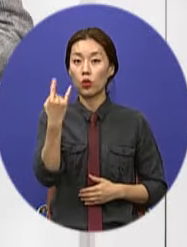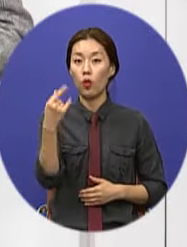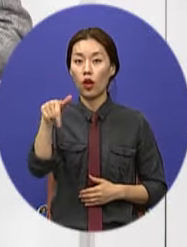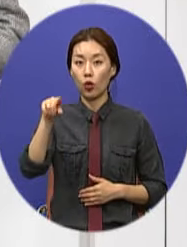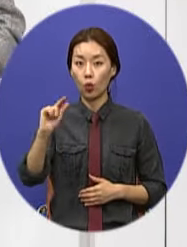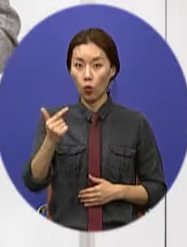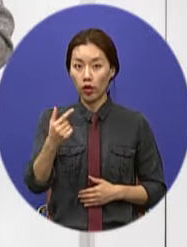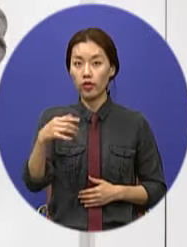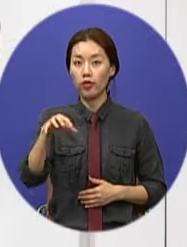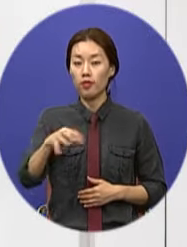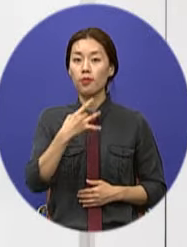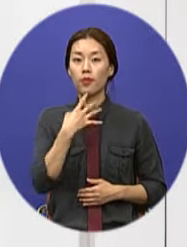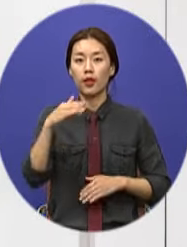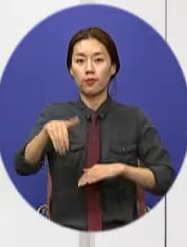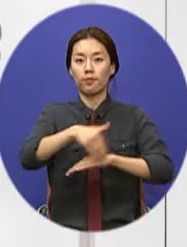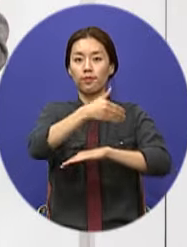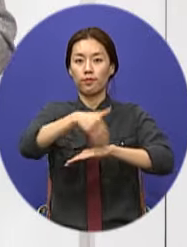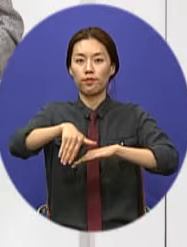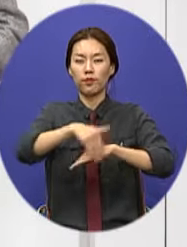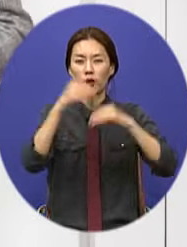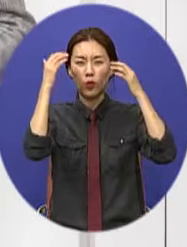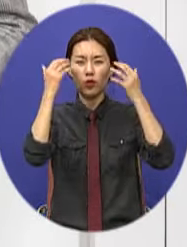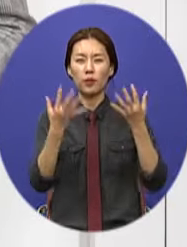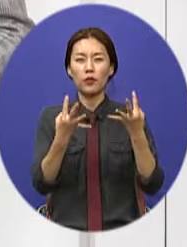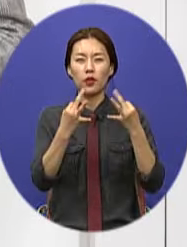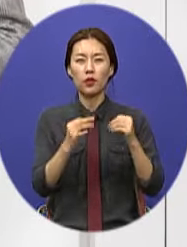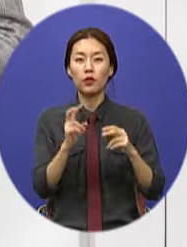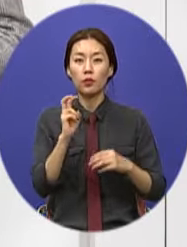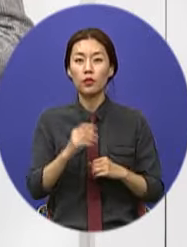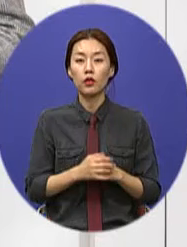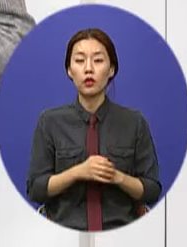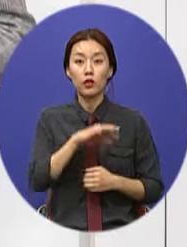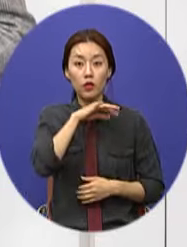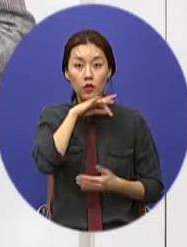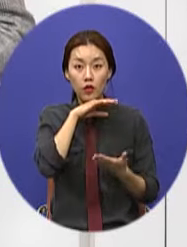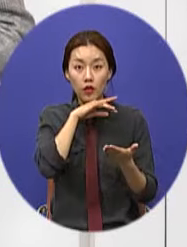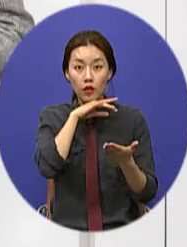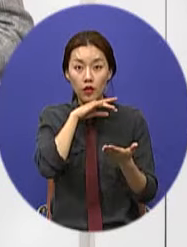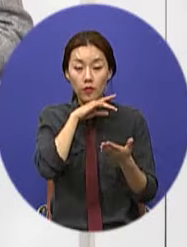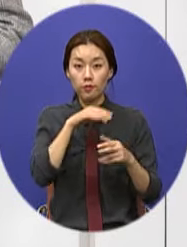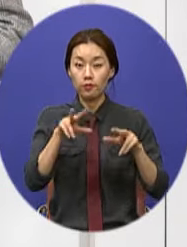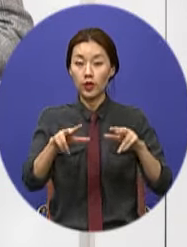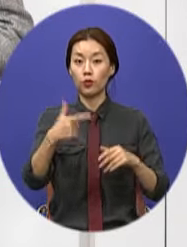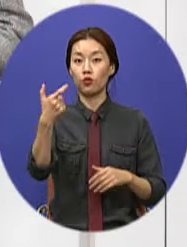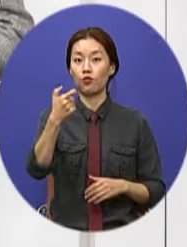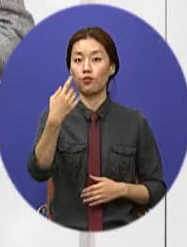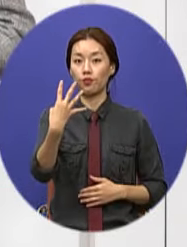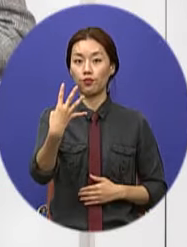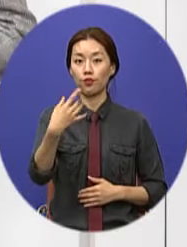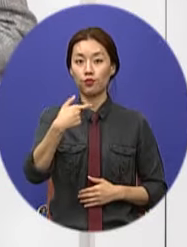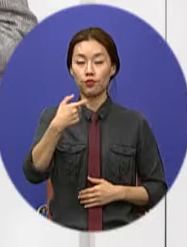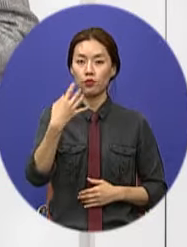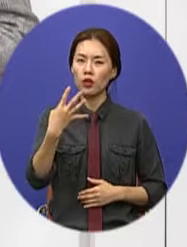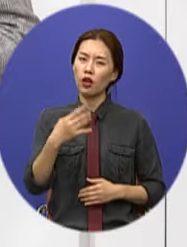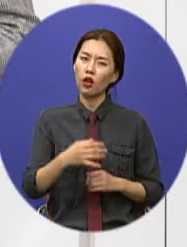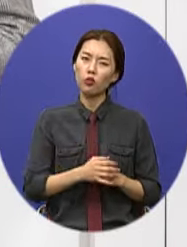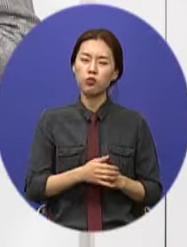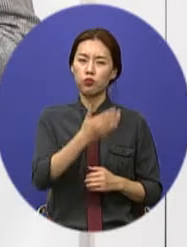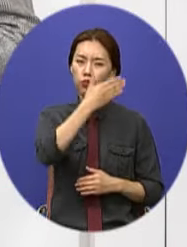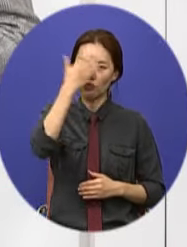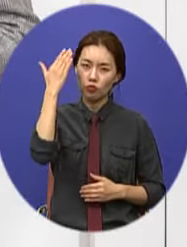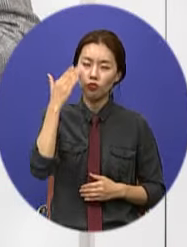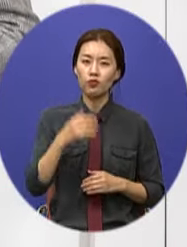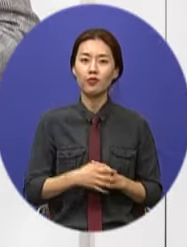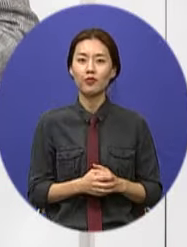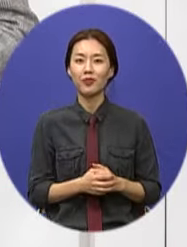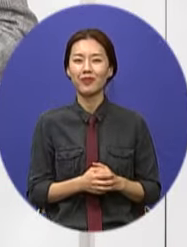있어요. 고생을 많이 하셨구나. 그러게 연세가 어떻게 되시죠? 지금 64요. 64시면 뭐 아직 뭐 펄펄할